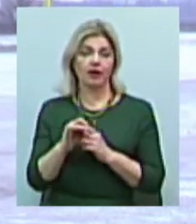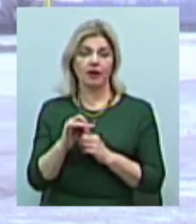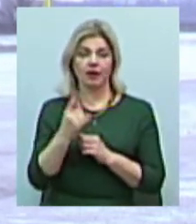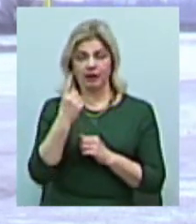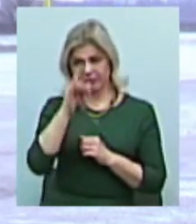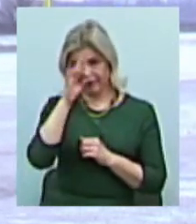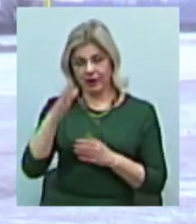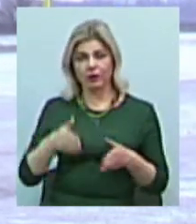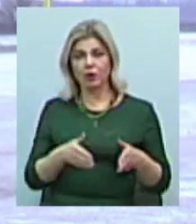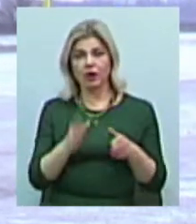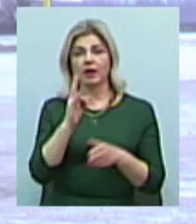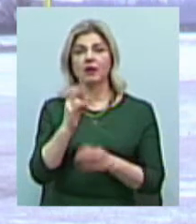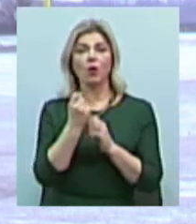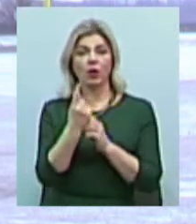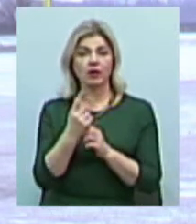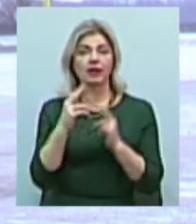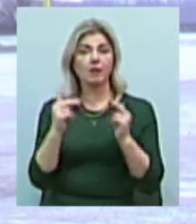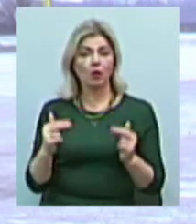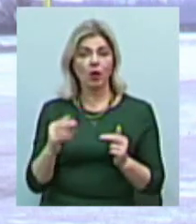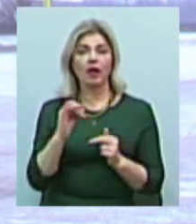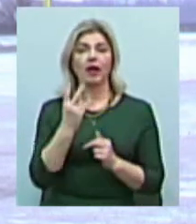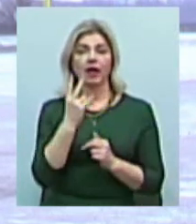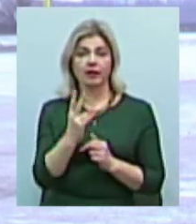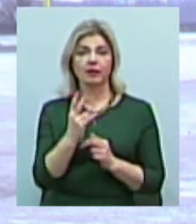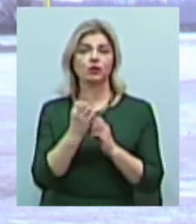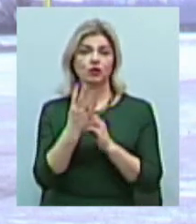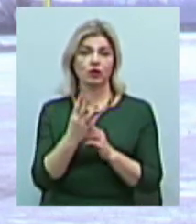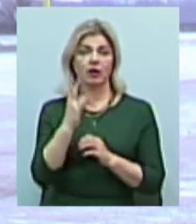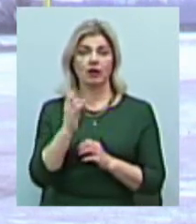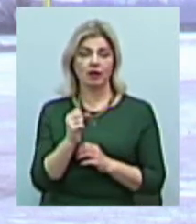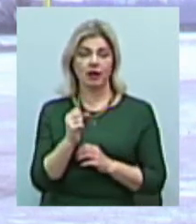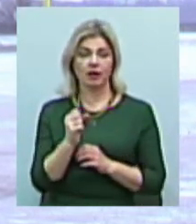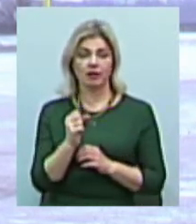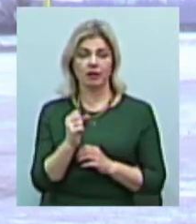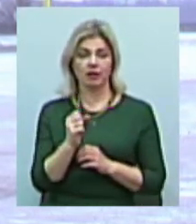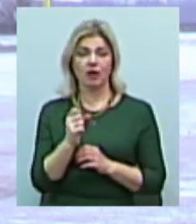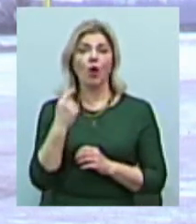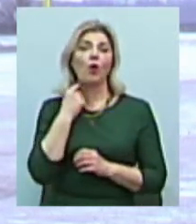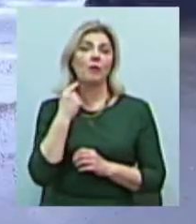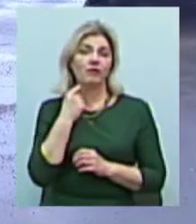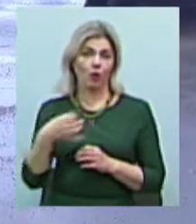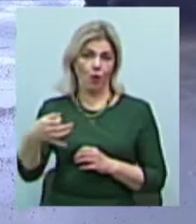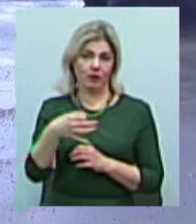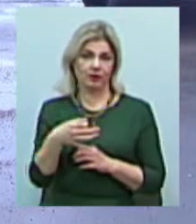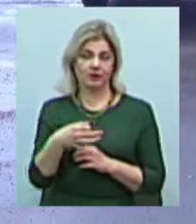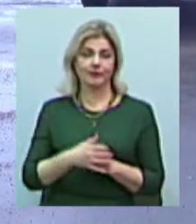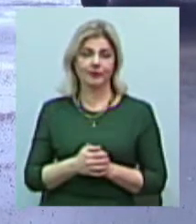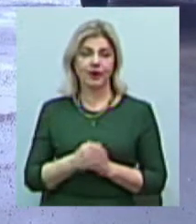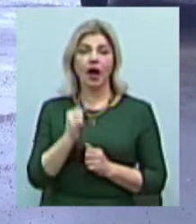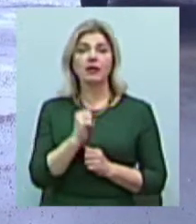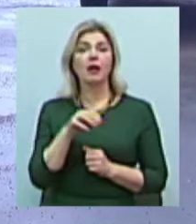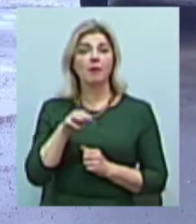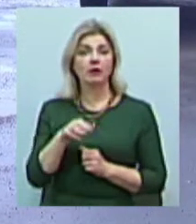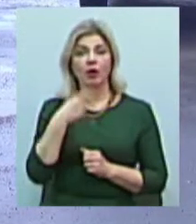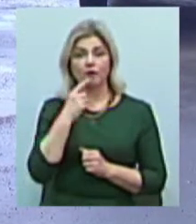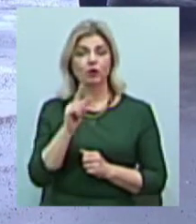славнозвісні дороги – це Н-11 на Дніпро і Н-14 на Кропивницьку область. Андрій Максименко говорить,